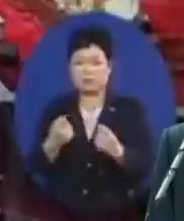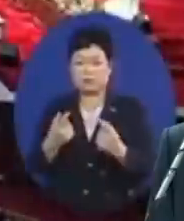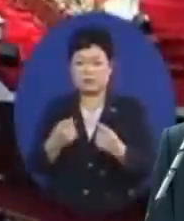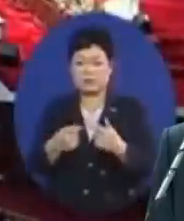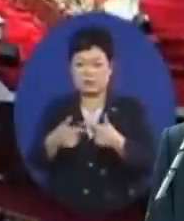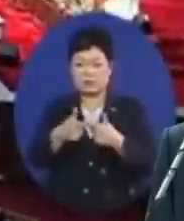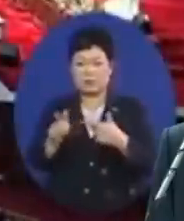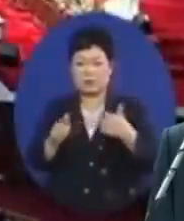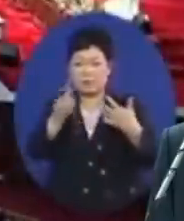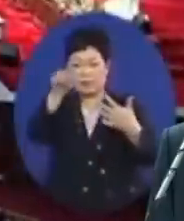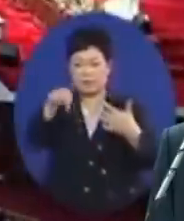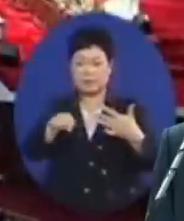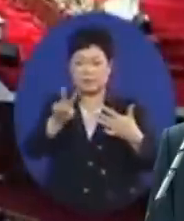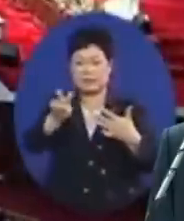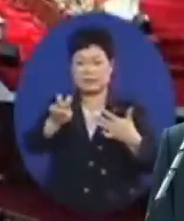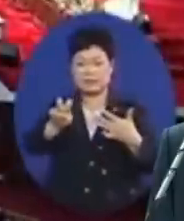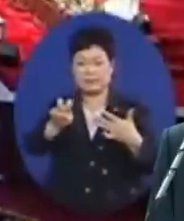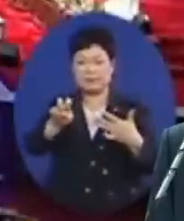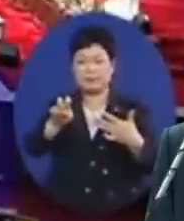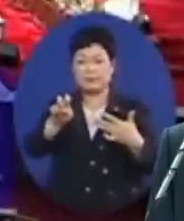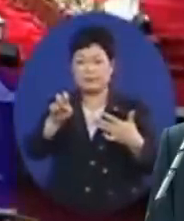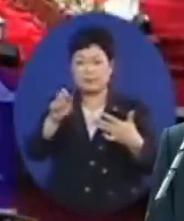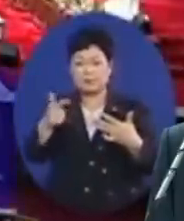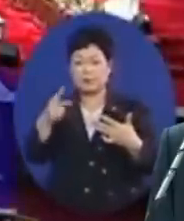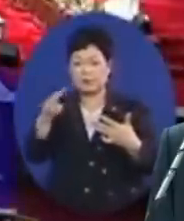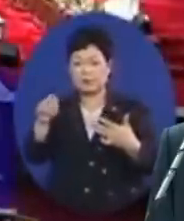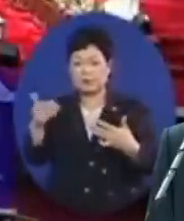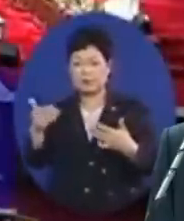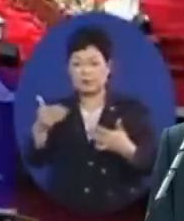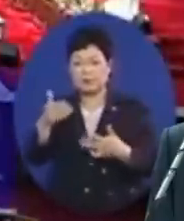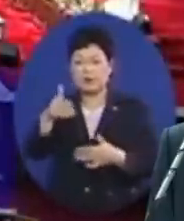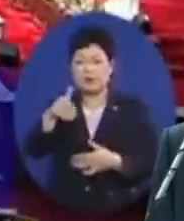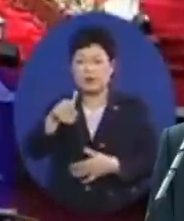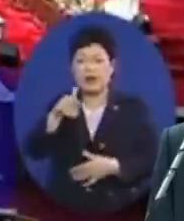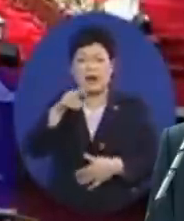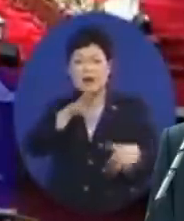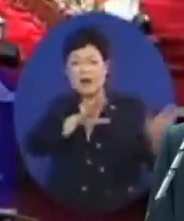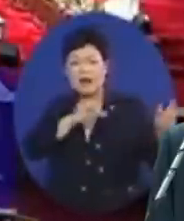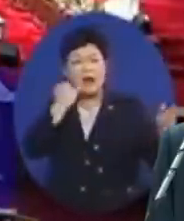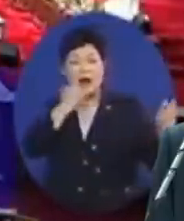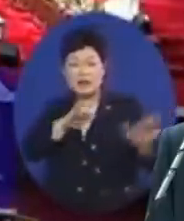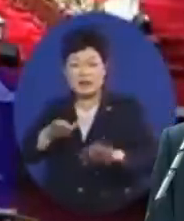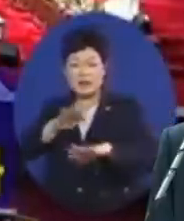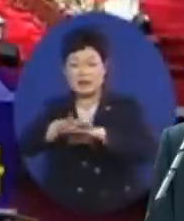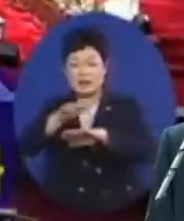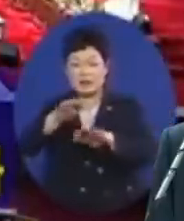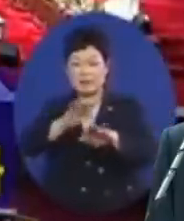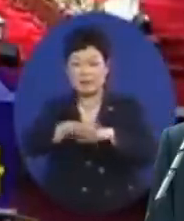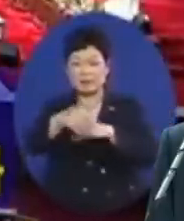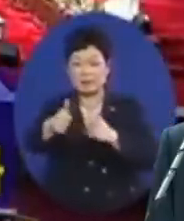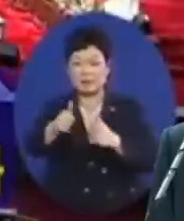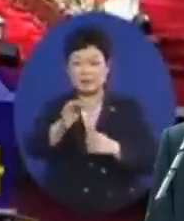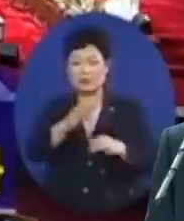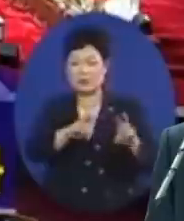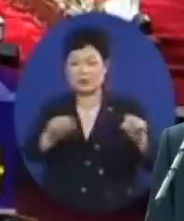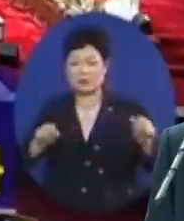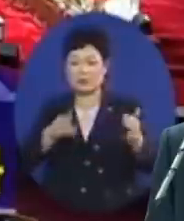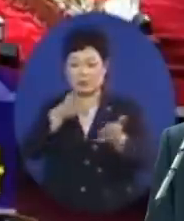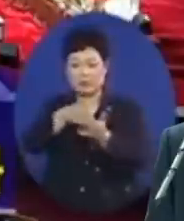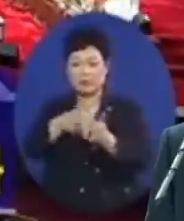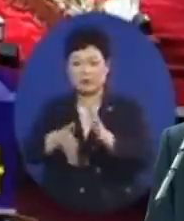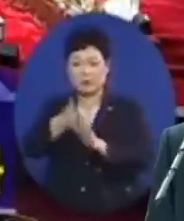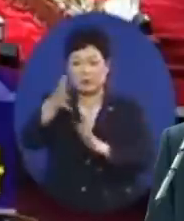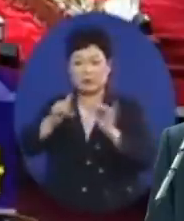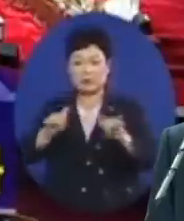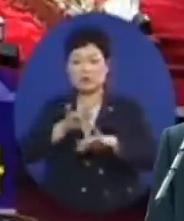누가복음 8장 26절로 29절에 보면 그들이 갈릴리 맞은편 그라사인의 땅에 이르러 예수께서 육지에 내리심에 그 도시